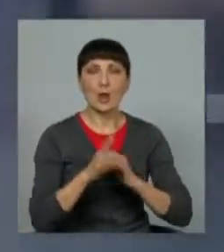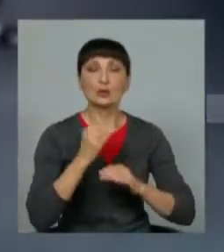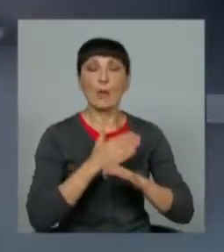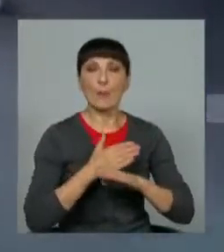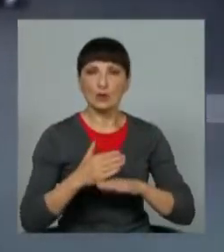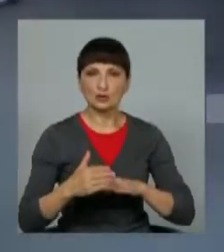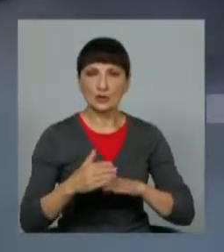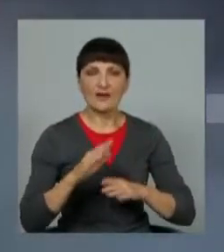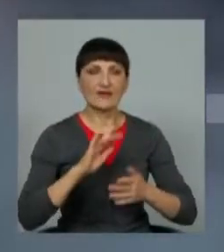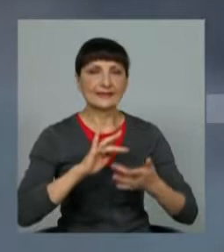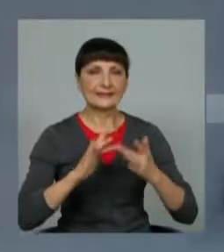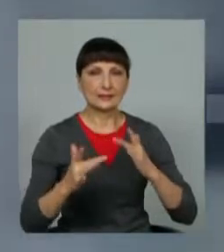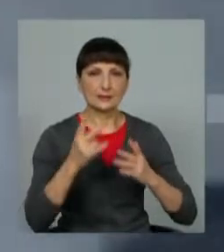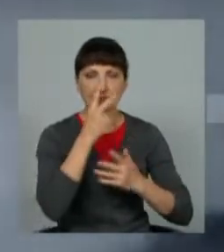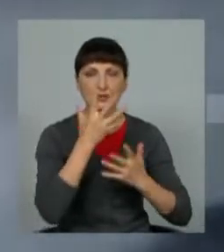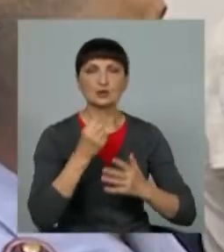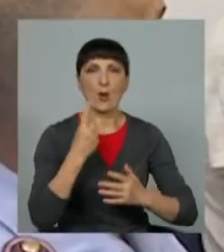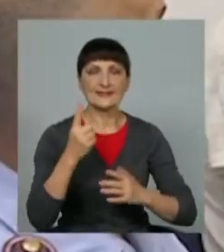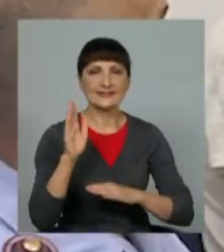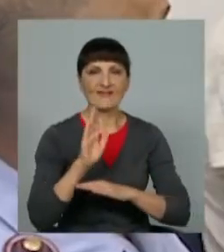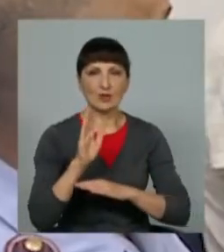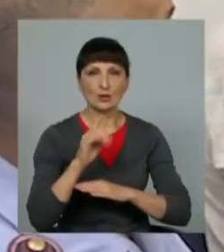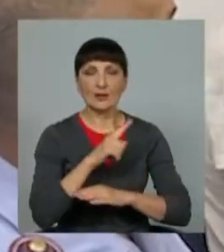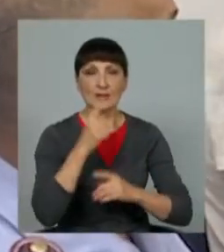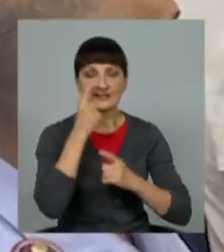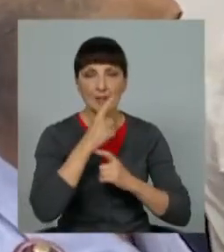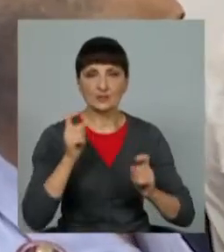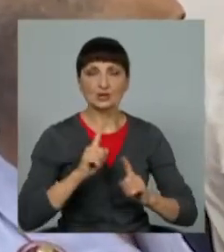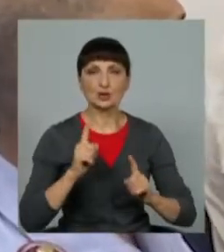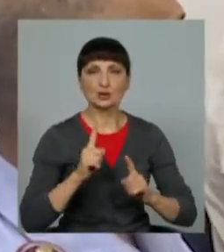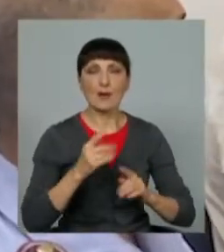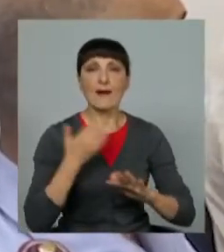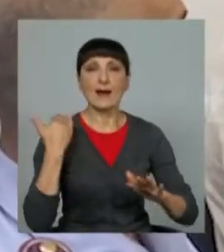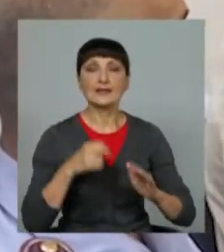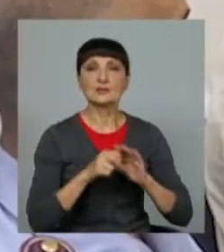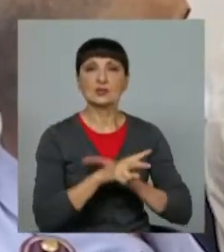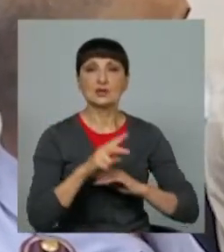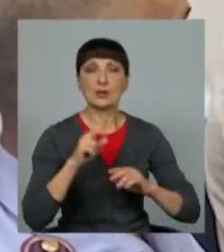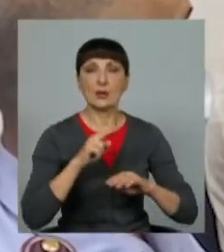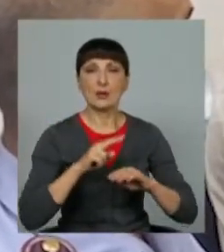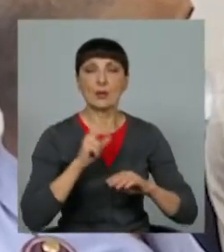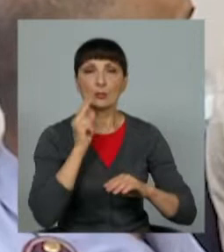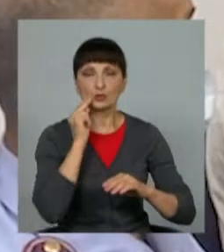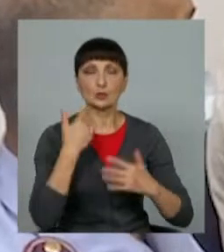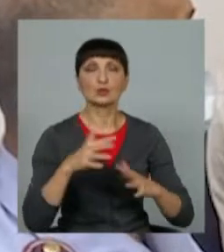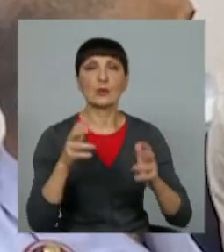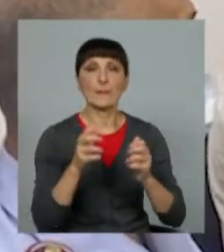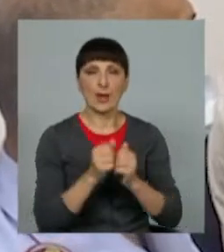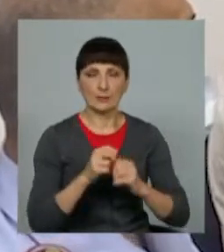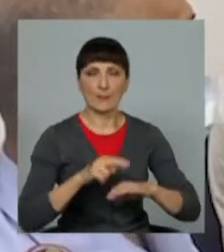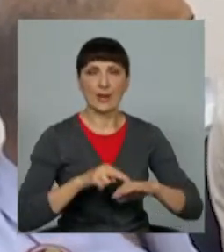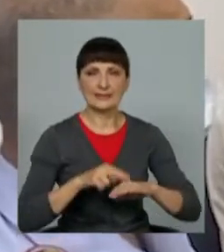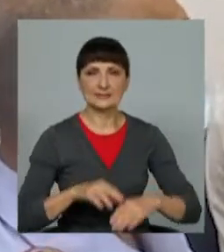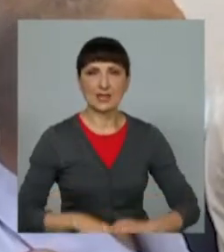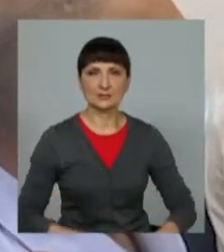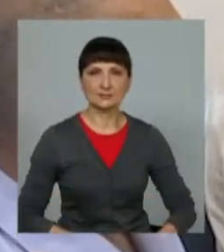позже в соцсетях распространили еще один ролик. В нем сообщается, что ранее сбежавший заключенный был пойман правоохранителями.